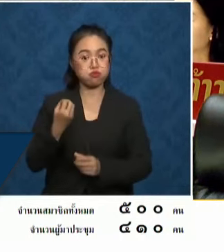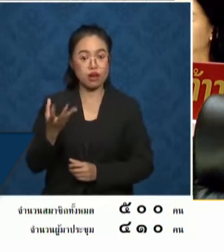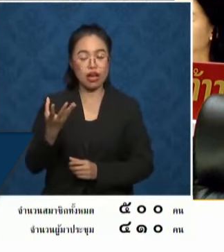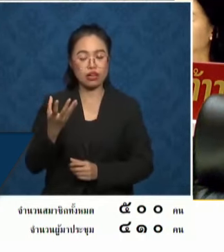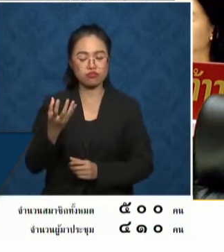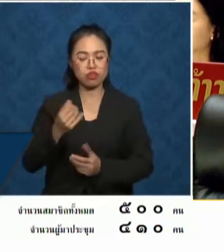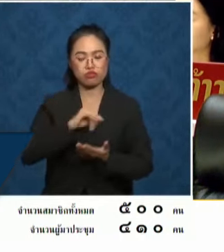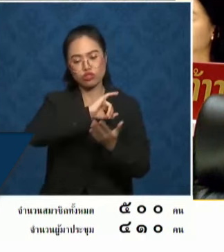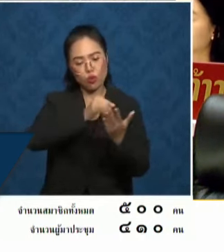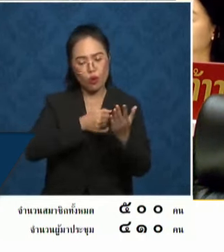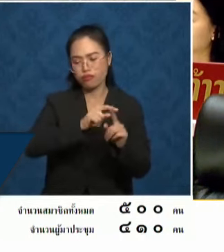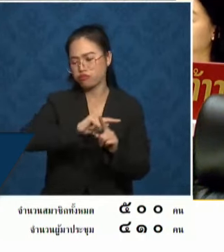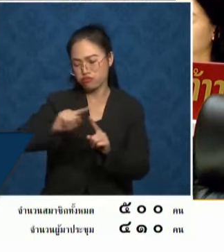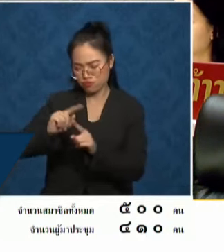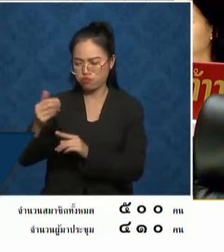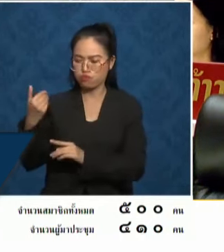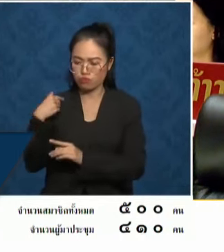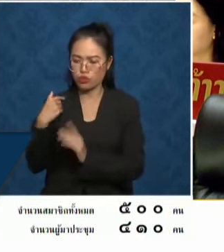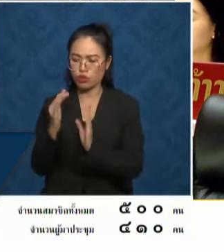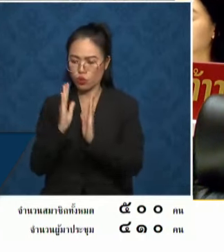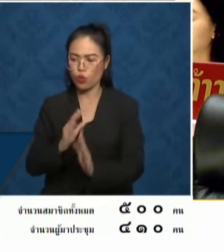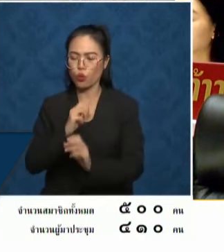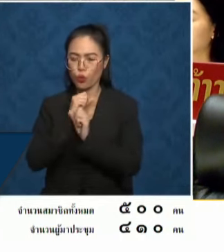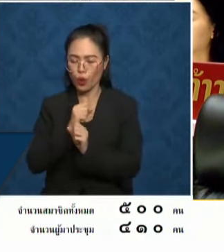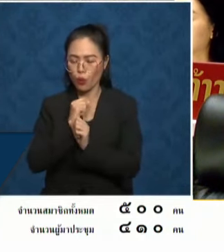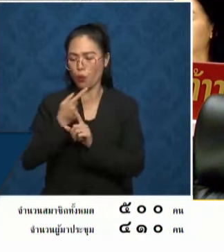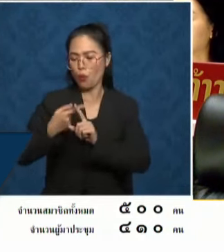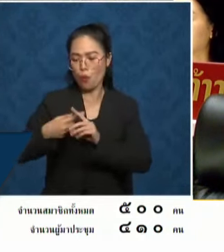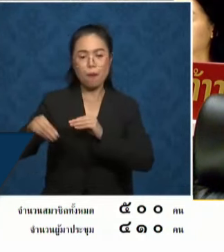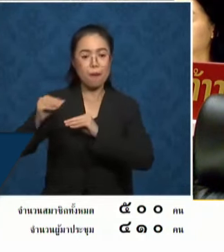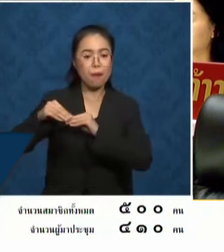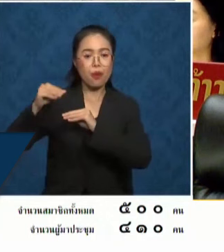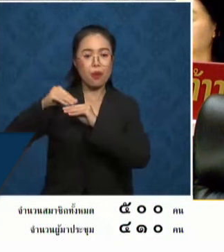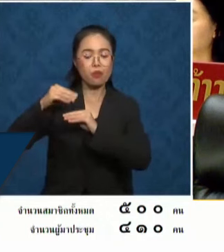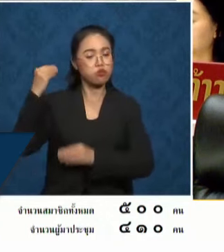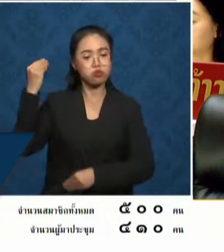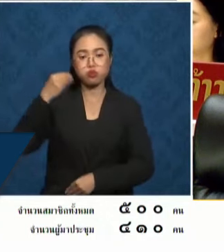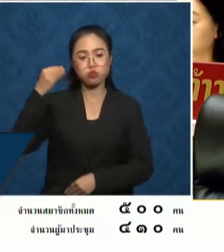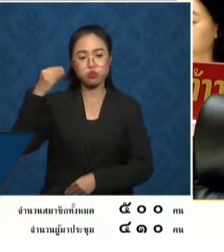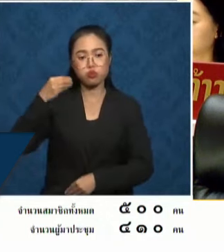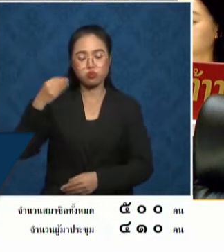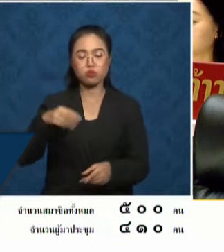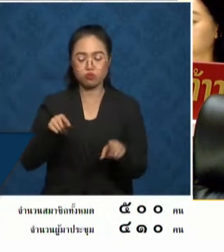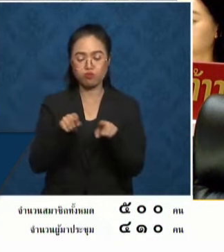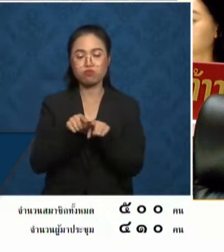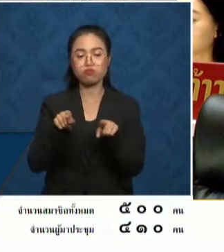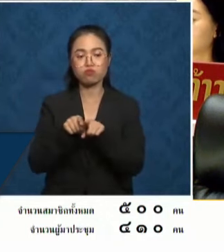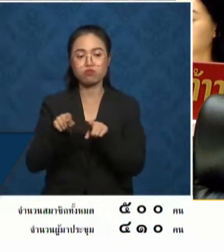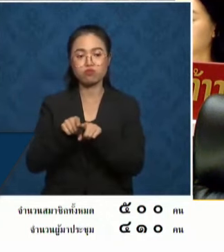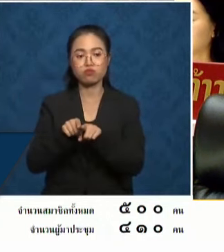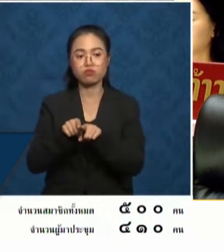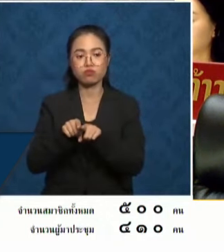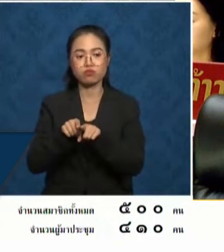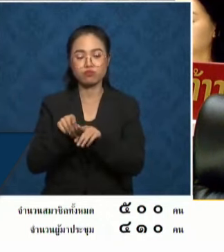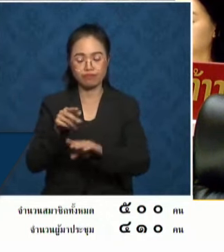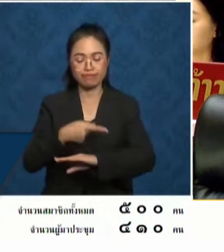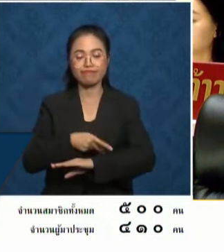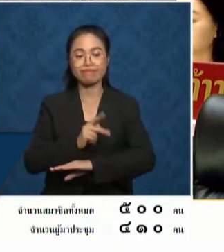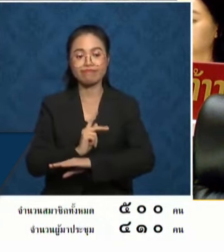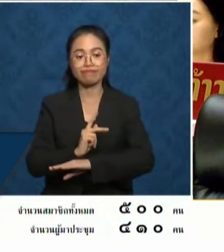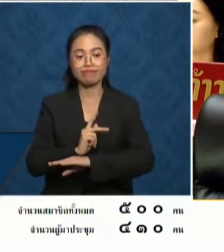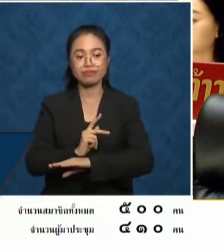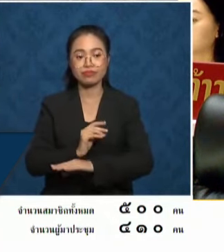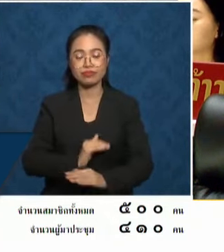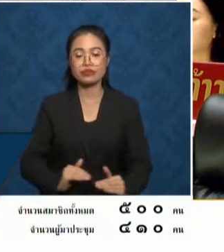ตำบลก็มีผู้สูงอายุมากเพิ่มขึ้นในทุกๆวันเช่นเดียวกันค่ะท่านประธานคะ